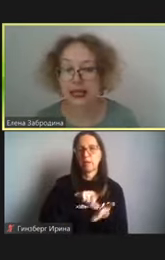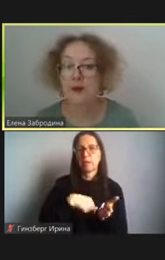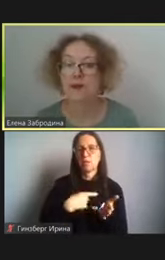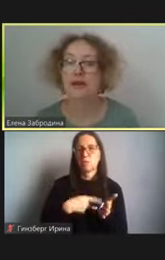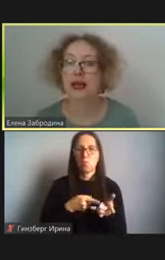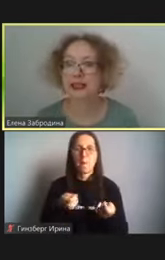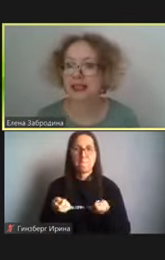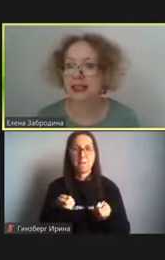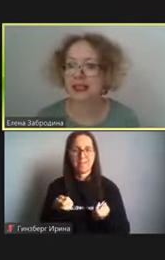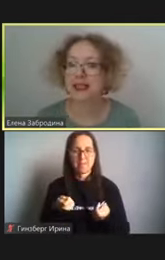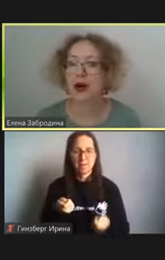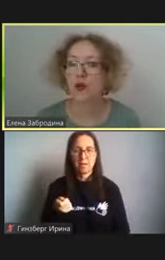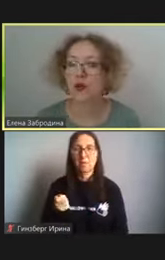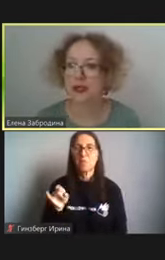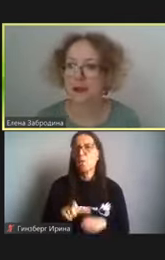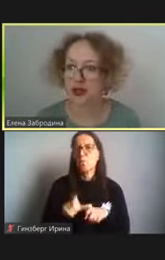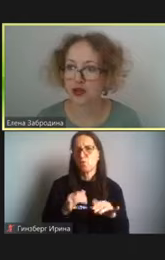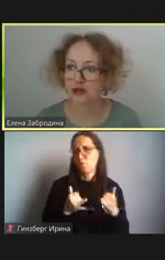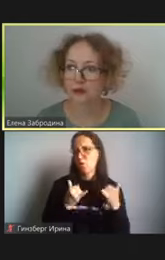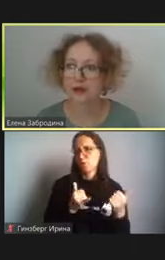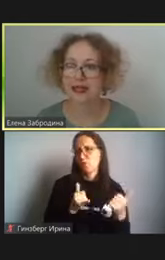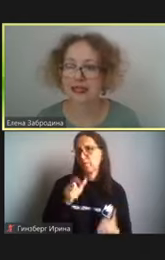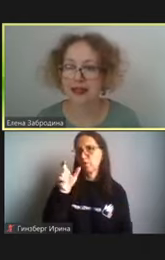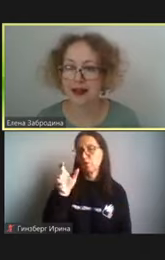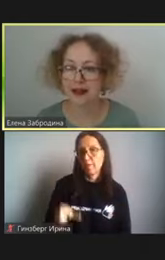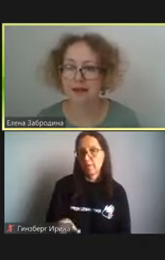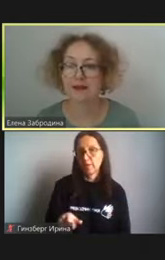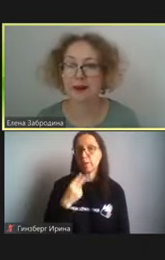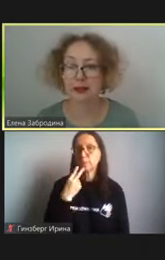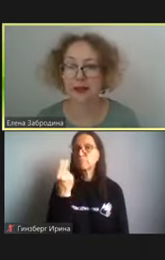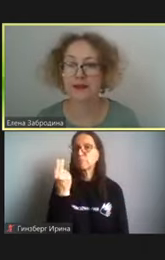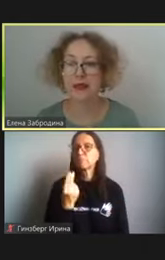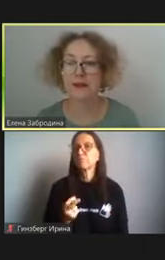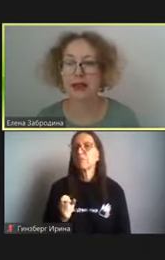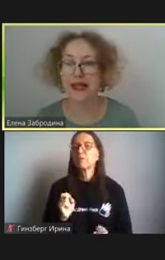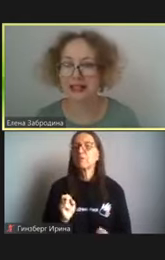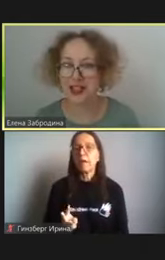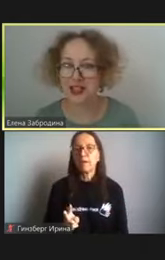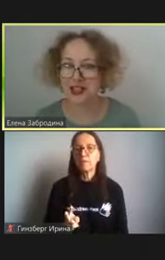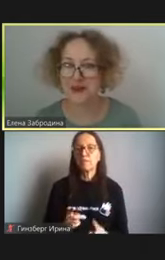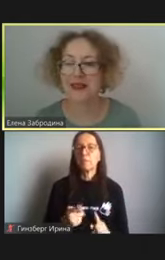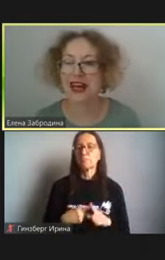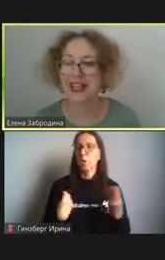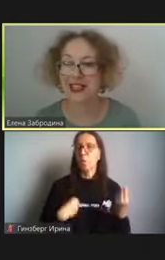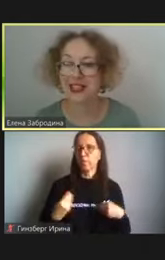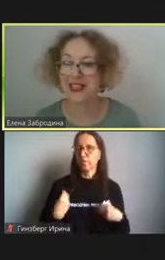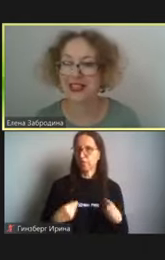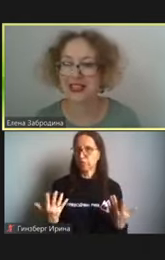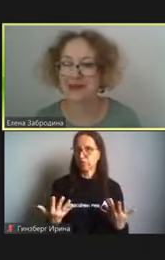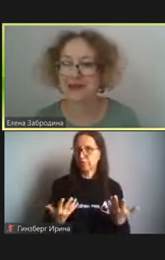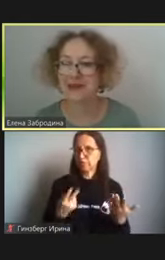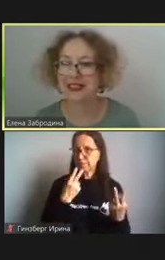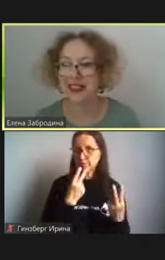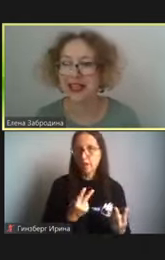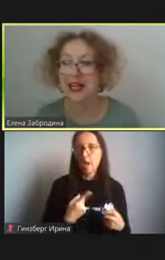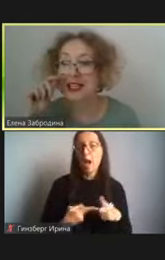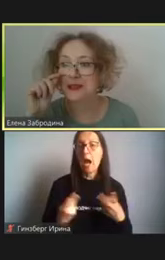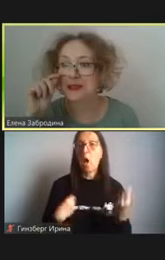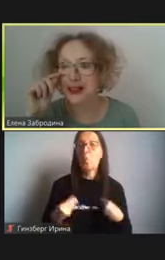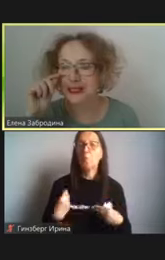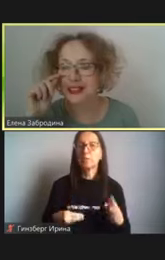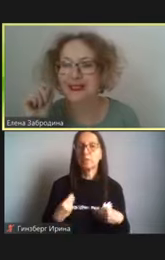И здесь он изображен. Посмотрите как. Во-первых, одежда. Одежда на самом